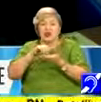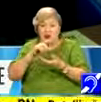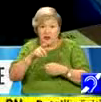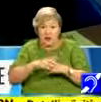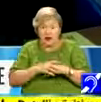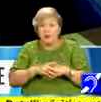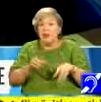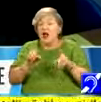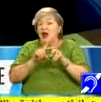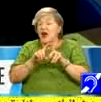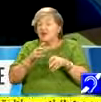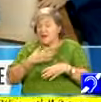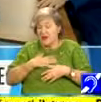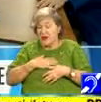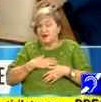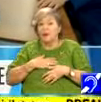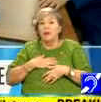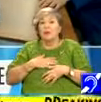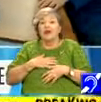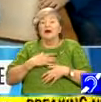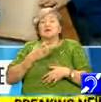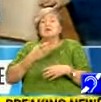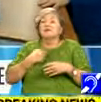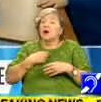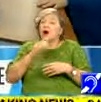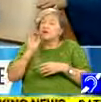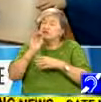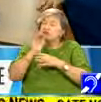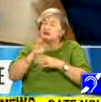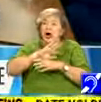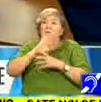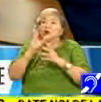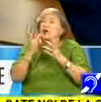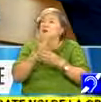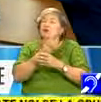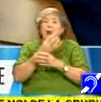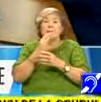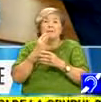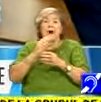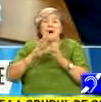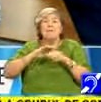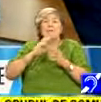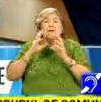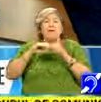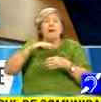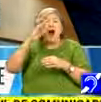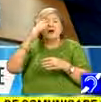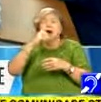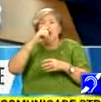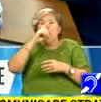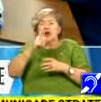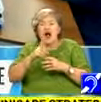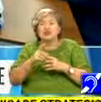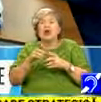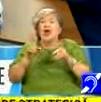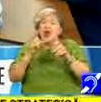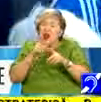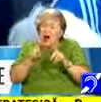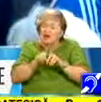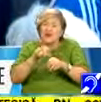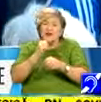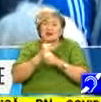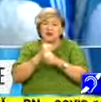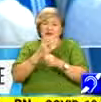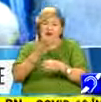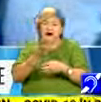abordarea aș lansa-o către celelalte județe, în mod deosebit către marile aglomerări urbane, către orașele mari,